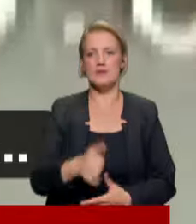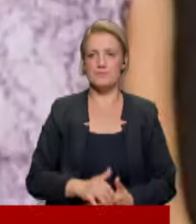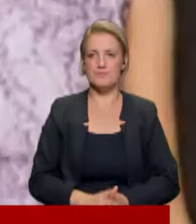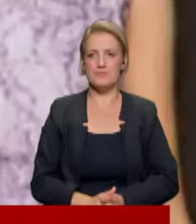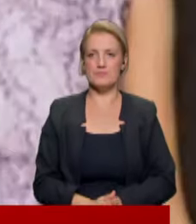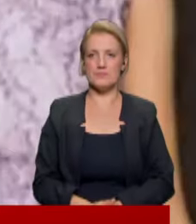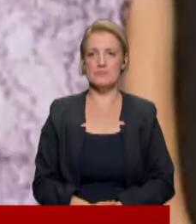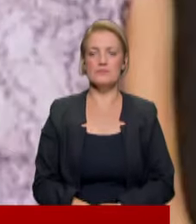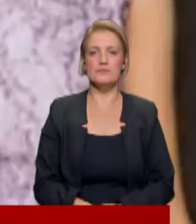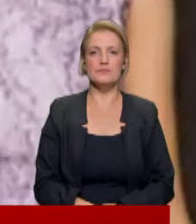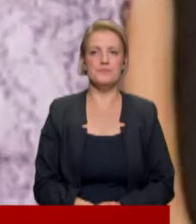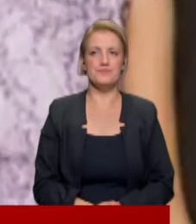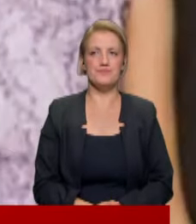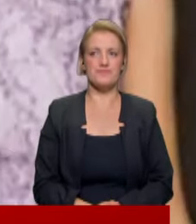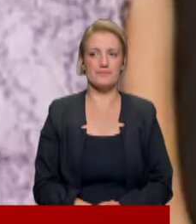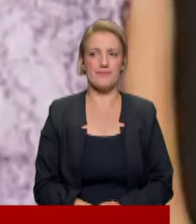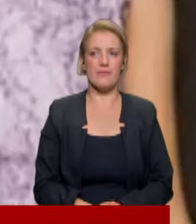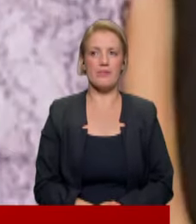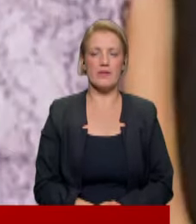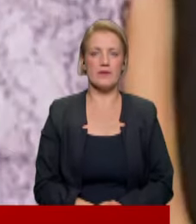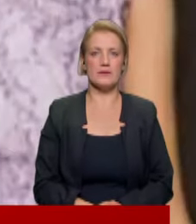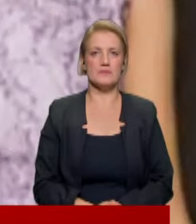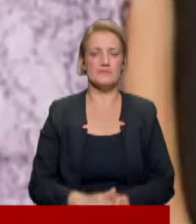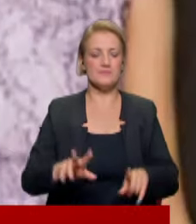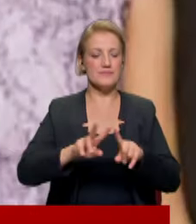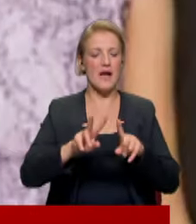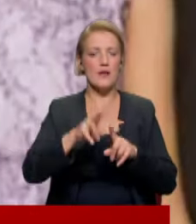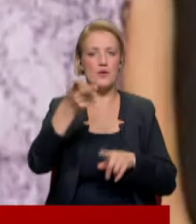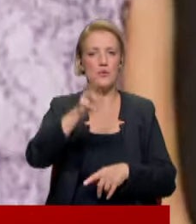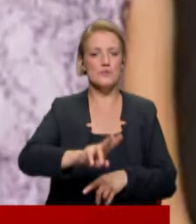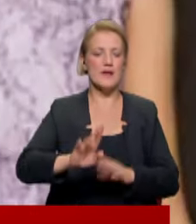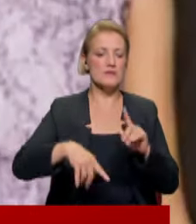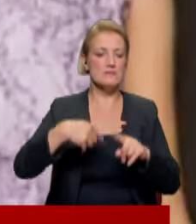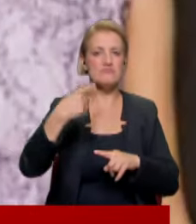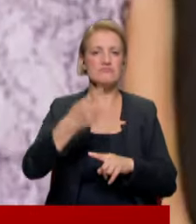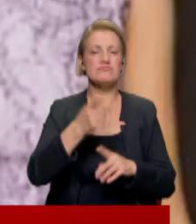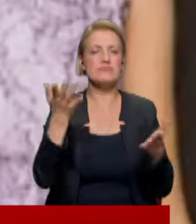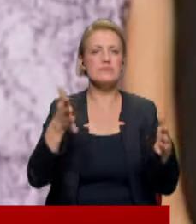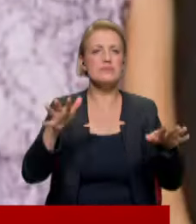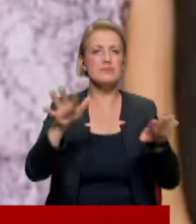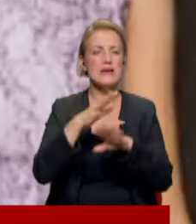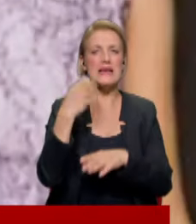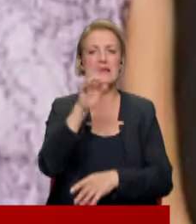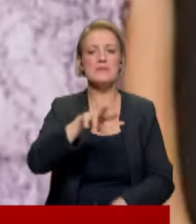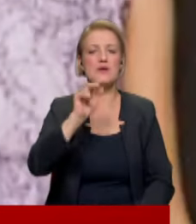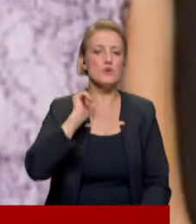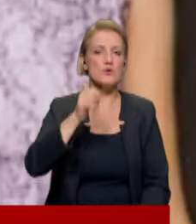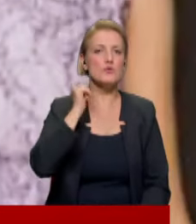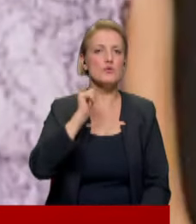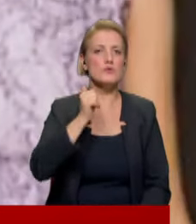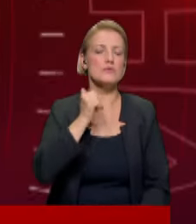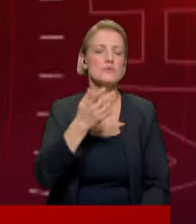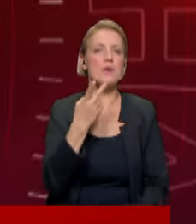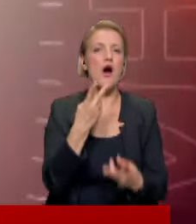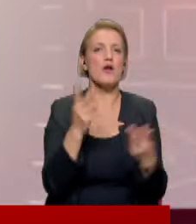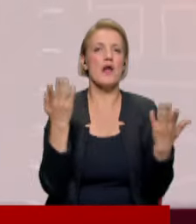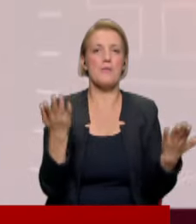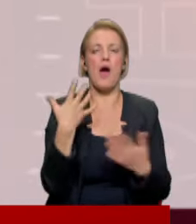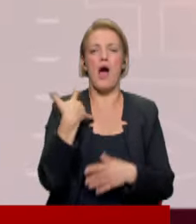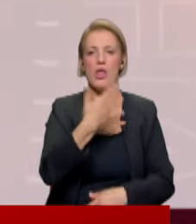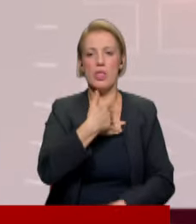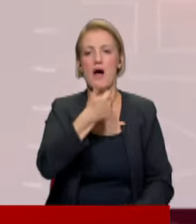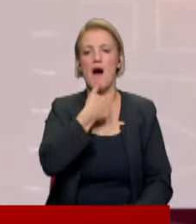metre olsun Narin cinayetinin üzerindeki sis perdesi 27 gündür aralanıyor anne